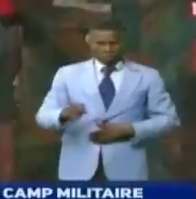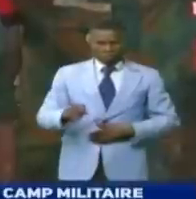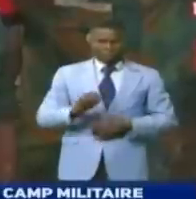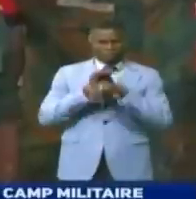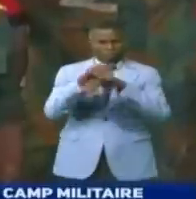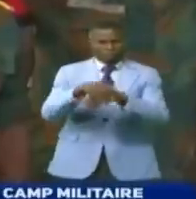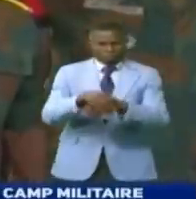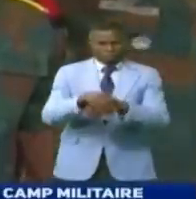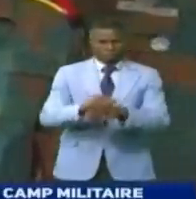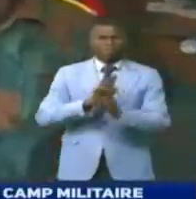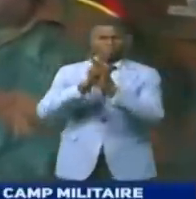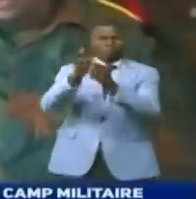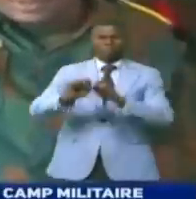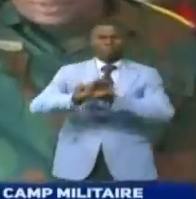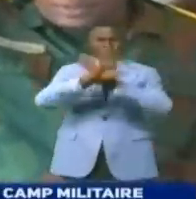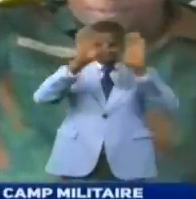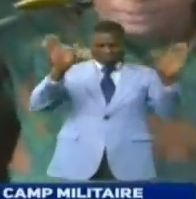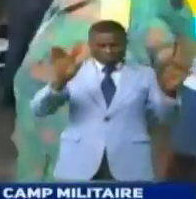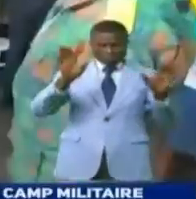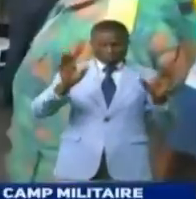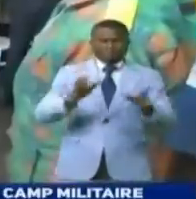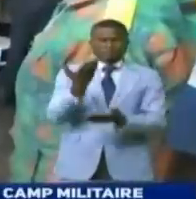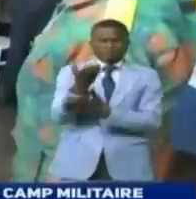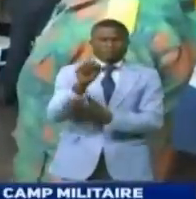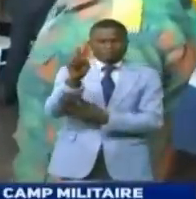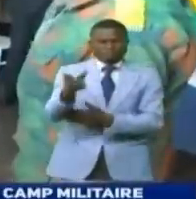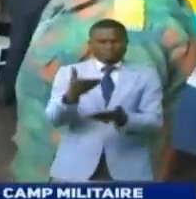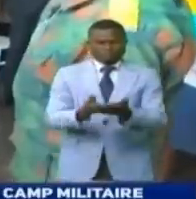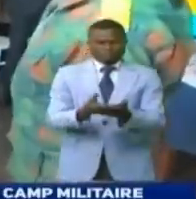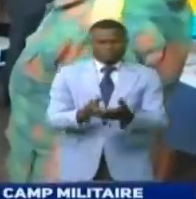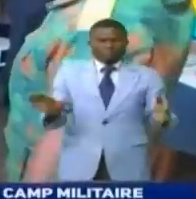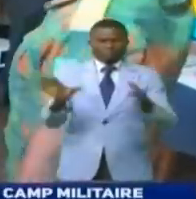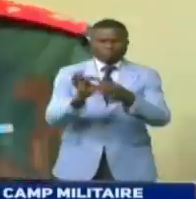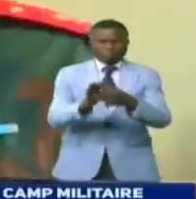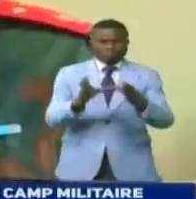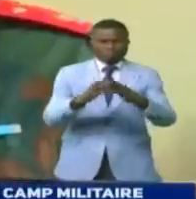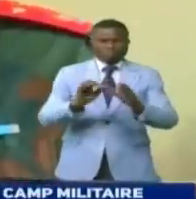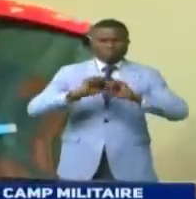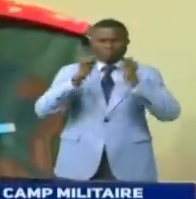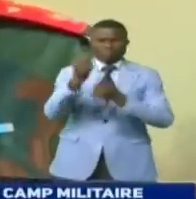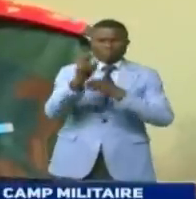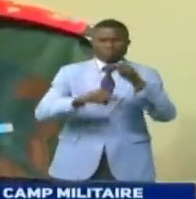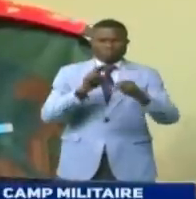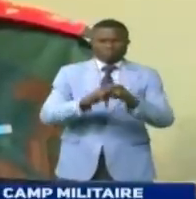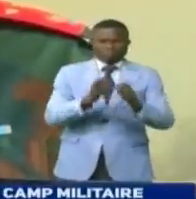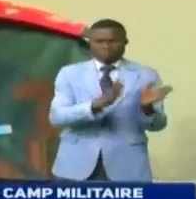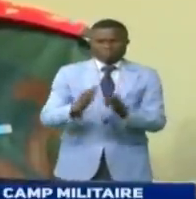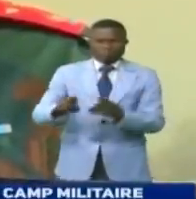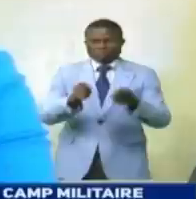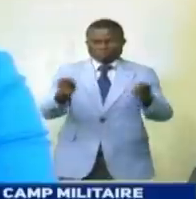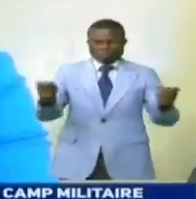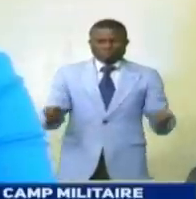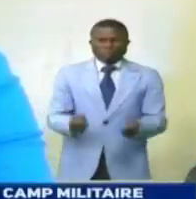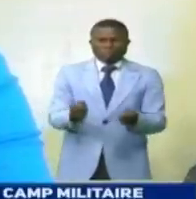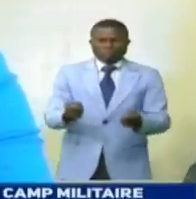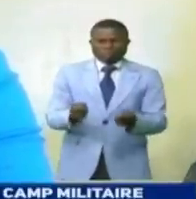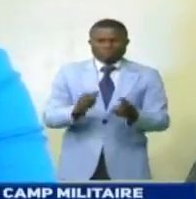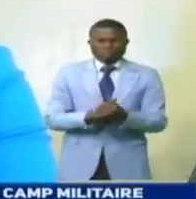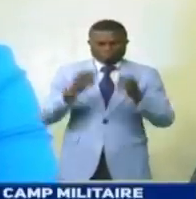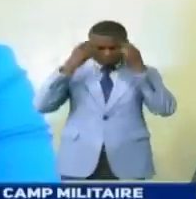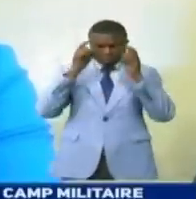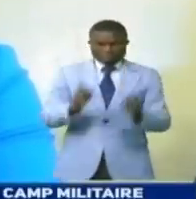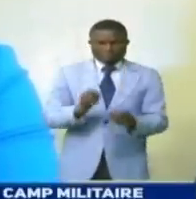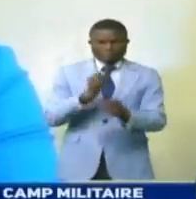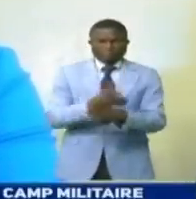à donner une réponse claire à cette question. En collaboration avec l'Agence nationale de l'aménagement du territoire, la décision a